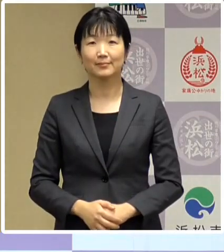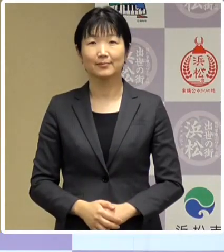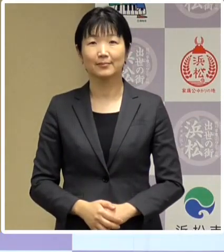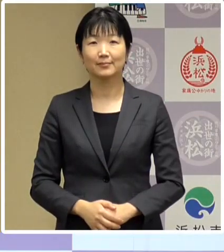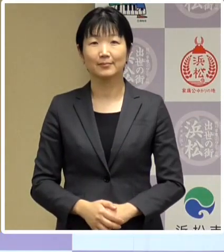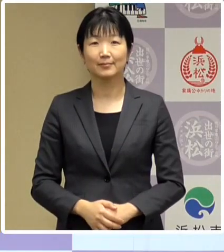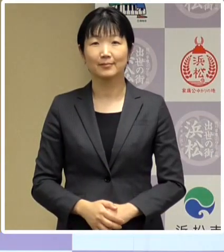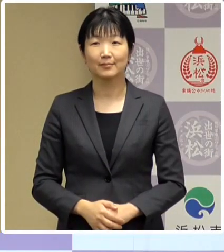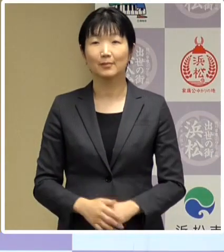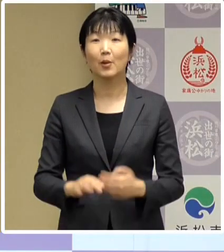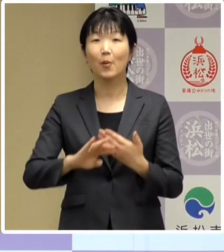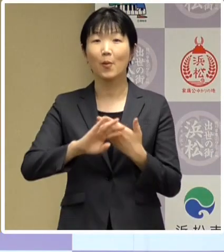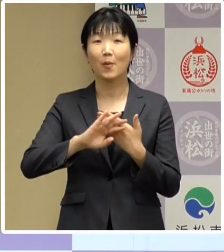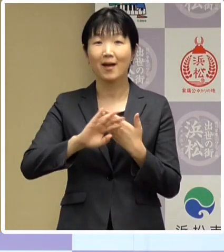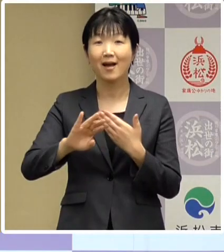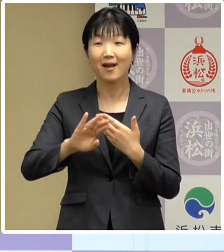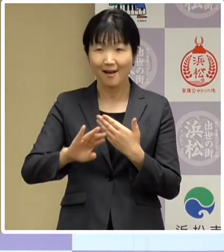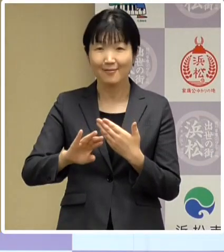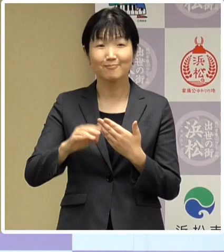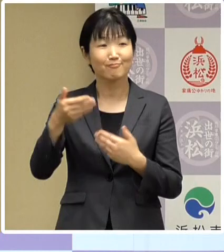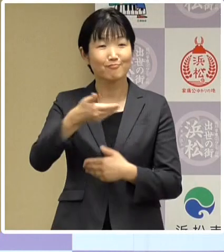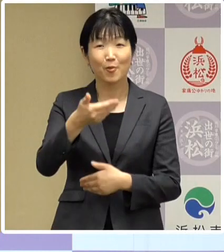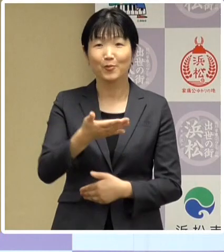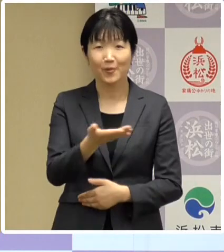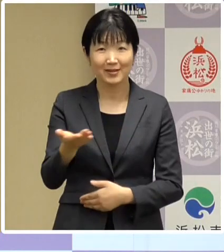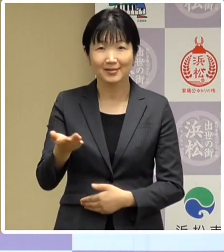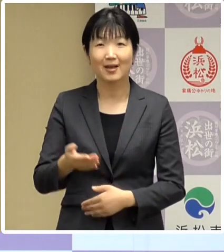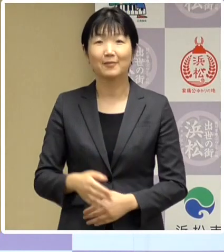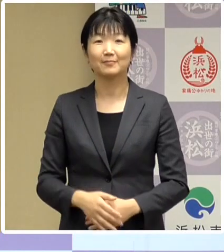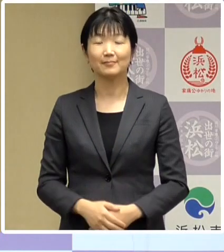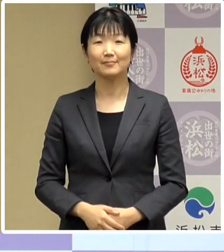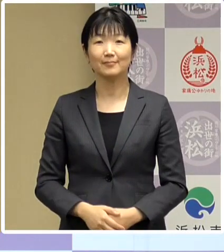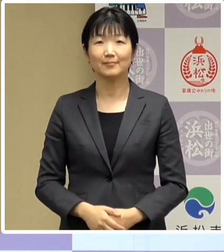案件につきまして各社さんお願いいたします。